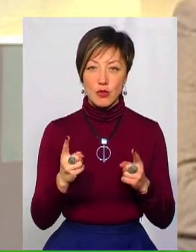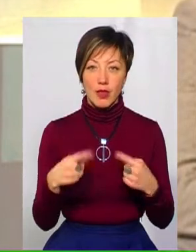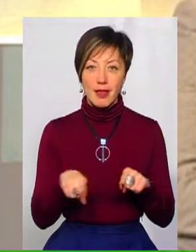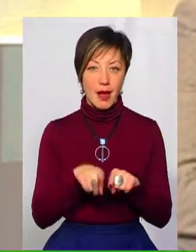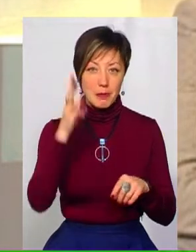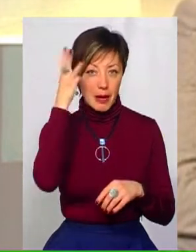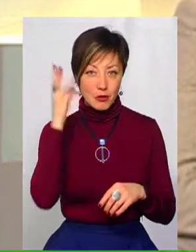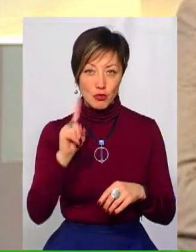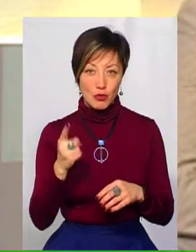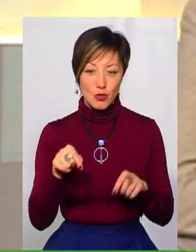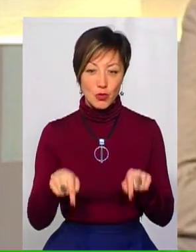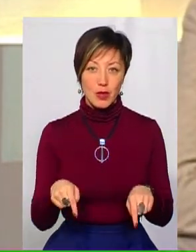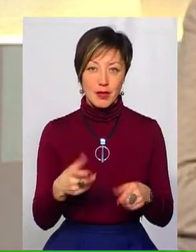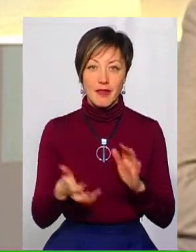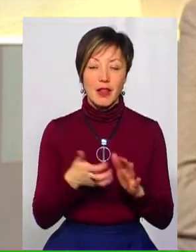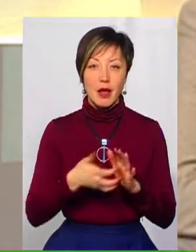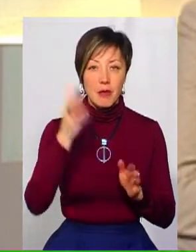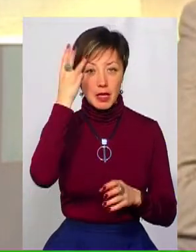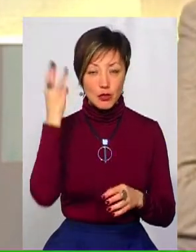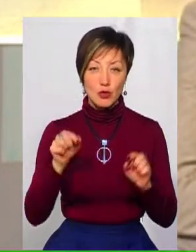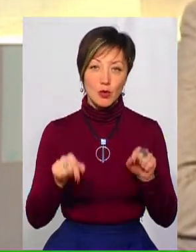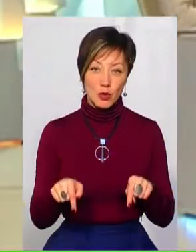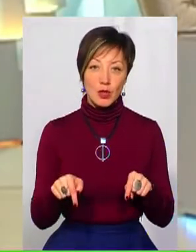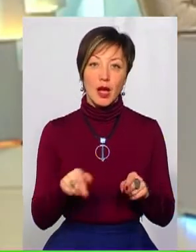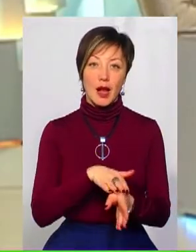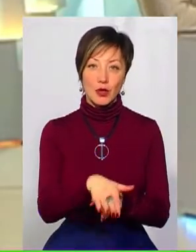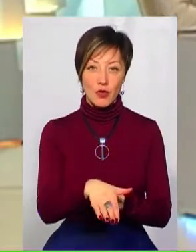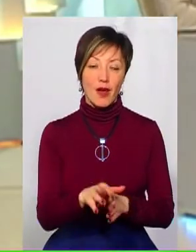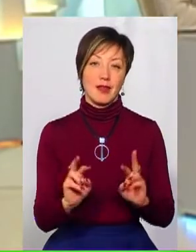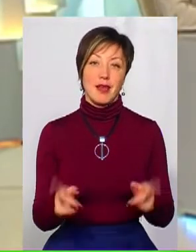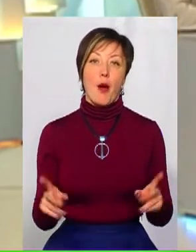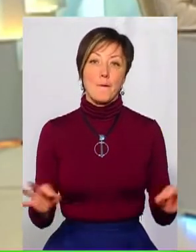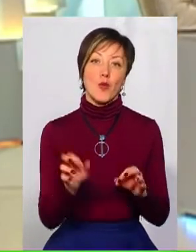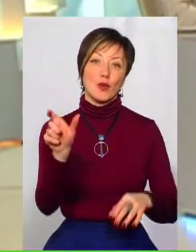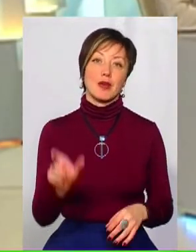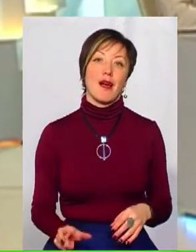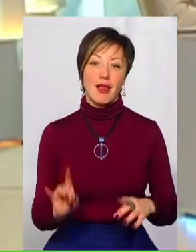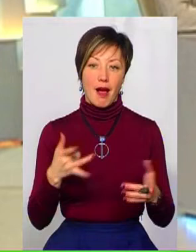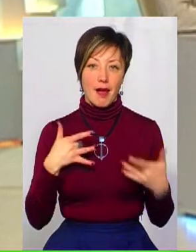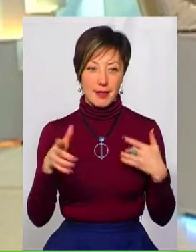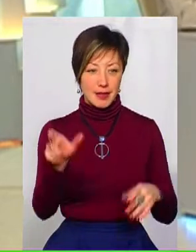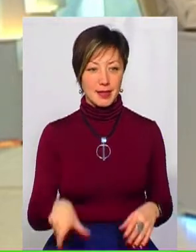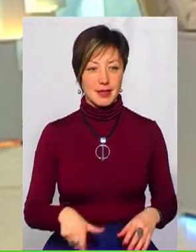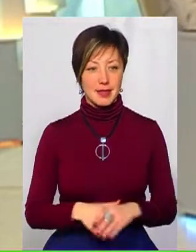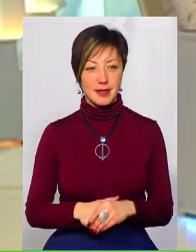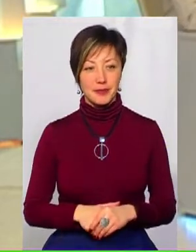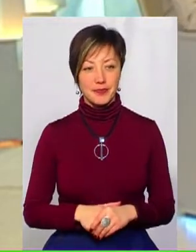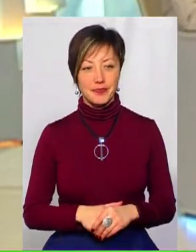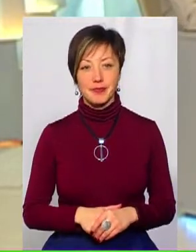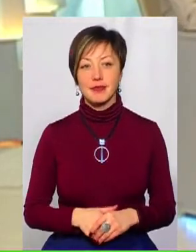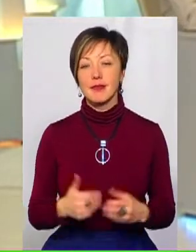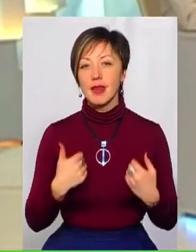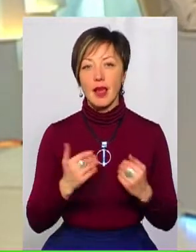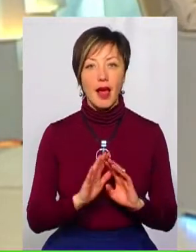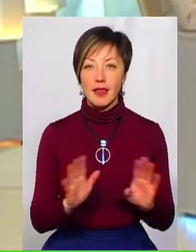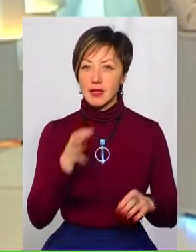з Хмельницьким, чого не вистачає Хмельницького, щоб тут реалізуватися як музикант, як артист? Я не скажу, що йому